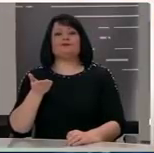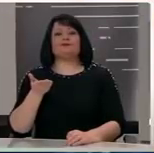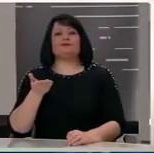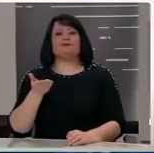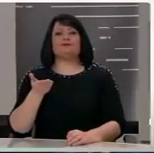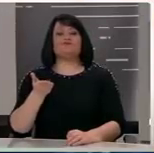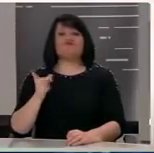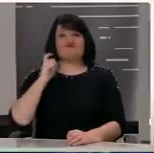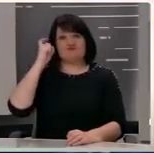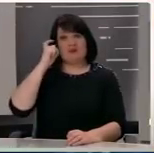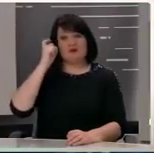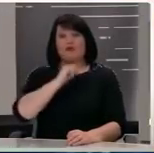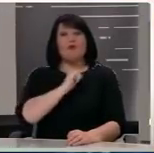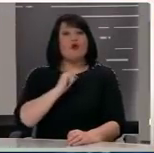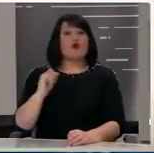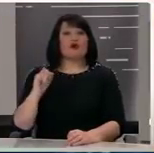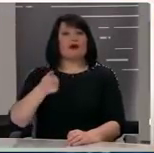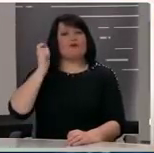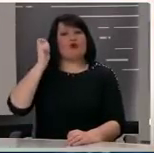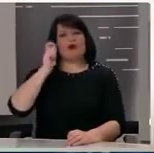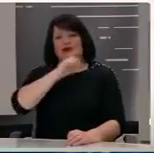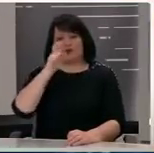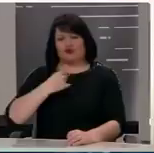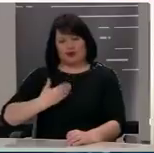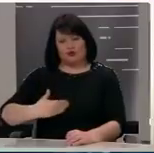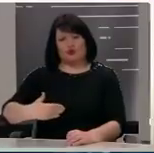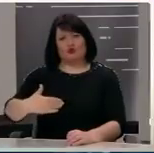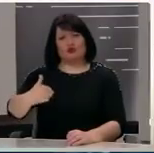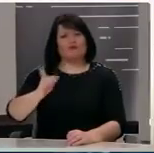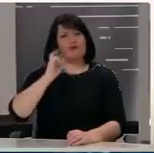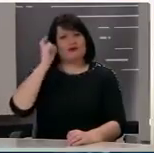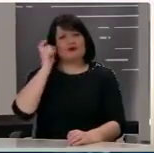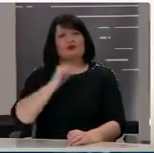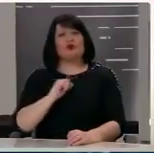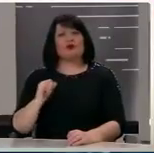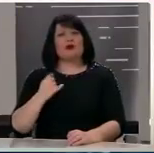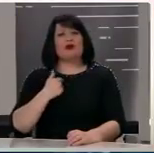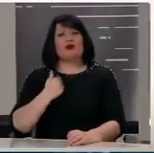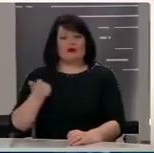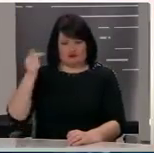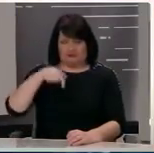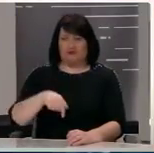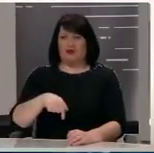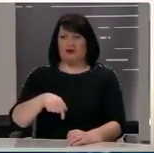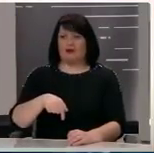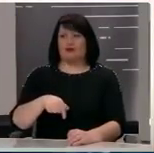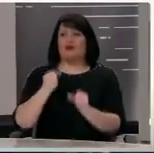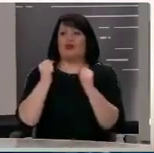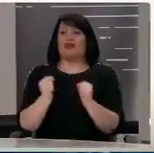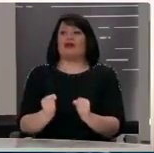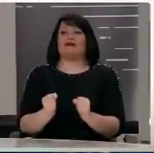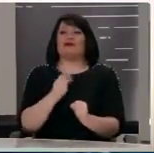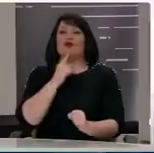δεν φανταζόμουν ποτέ στην πολιτική μου ζωή ότι θα βρεθώ σε μία τέτοια